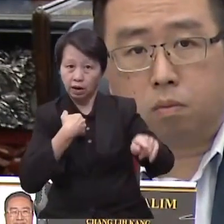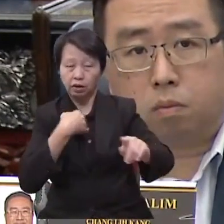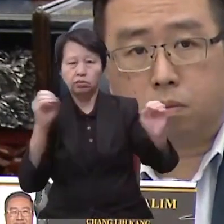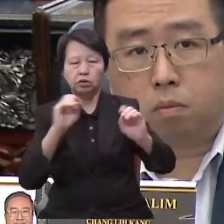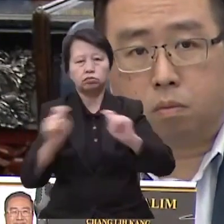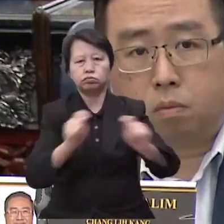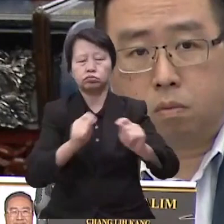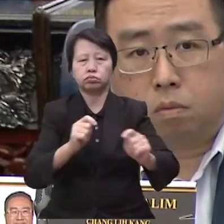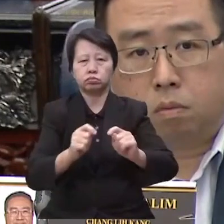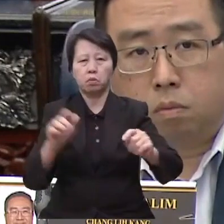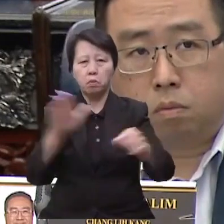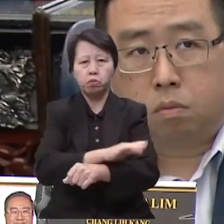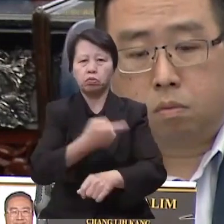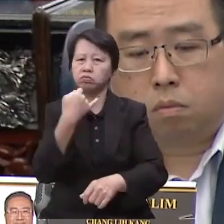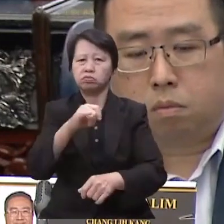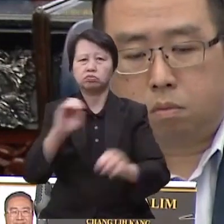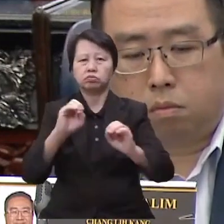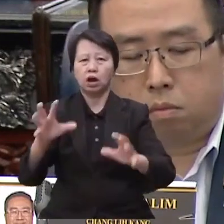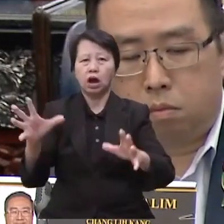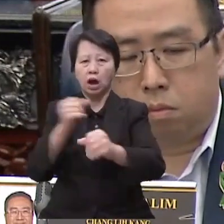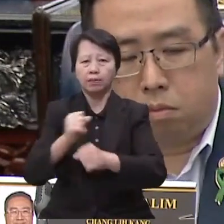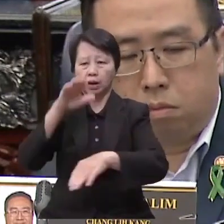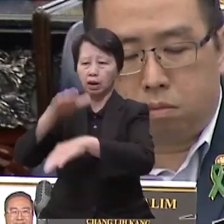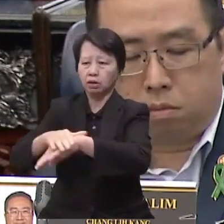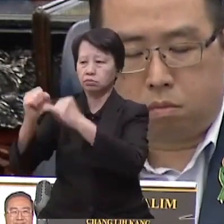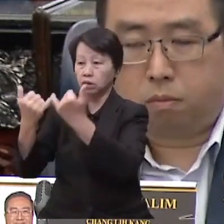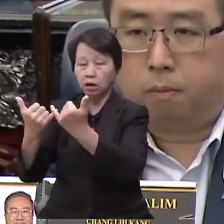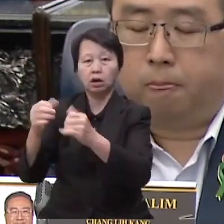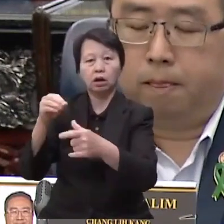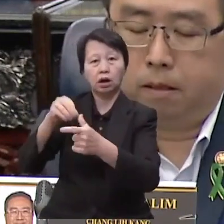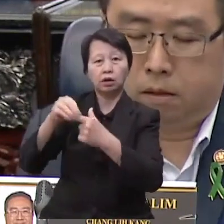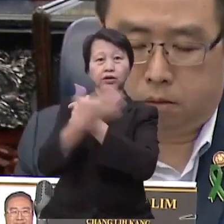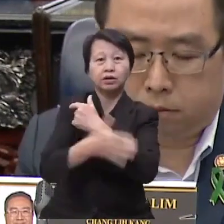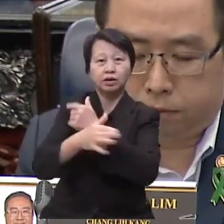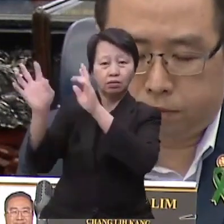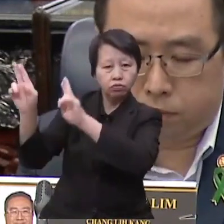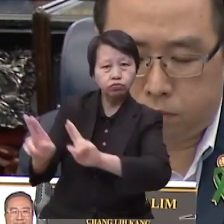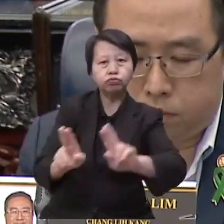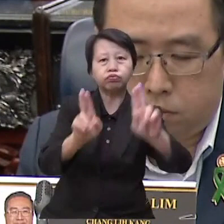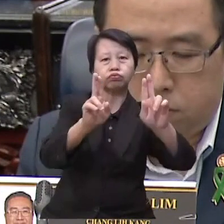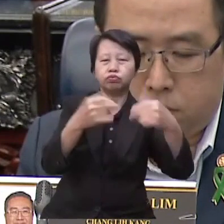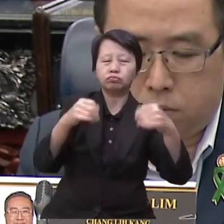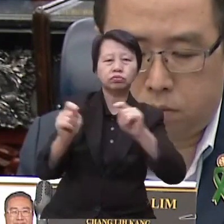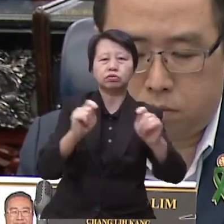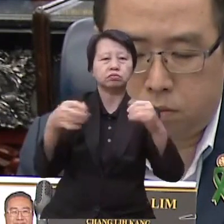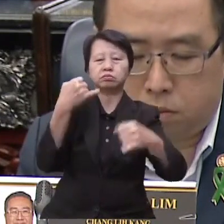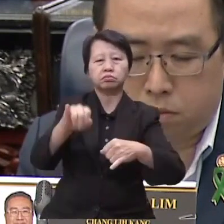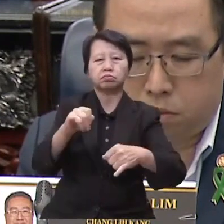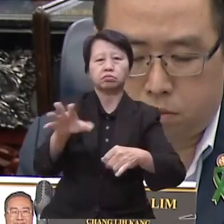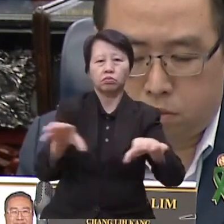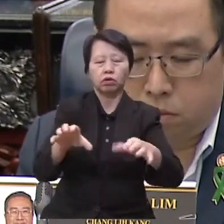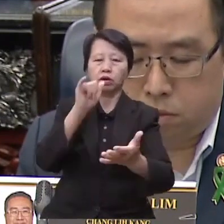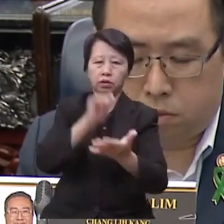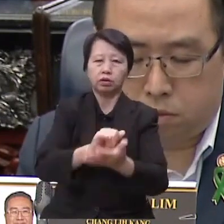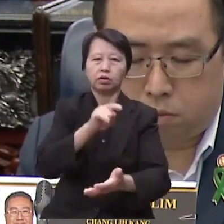tindakan punitif yang boleh diambil ke atas Syarikat atau negara yang menyebabkan jerebu rentas sempadan dan ini